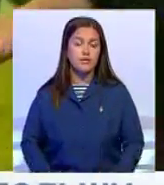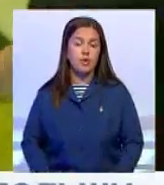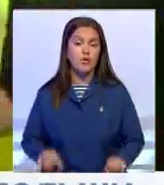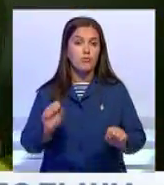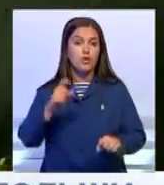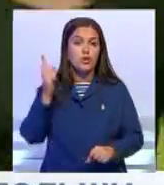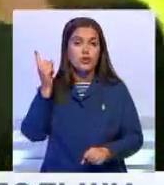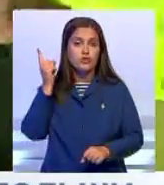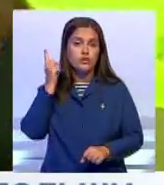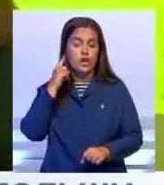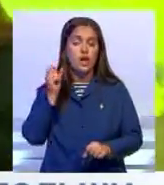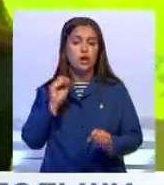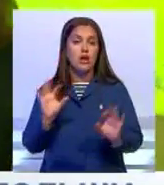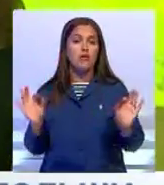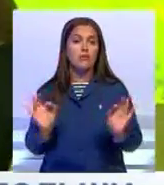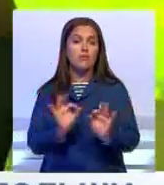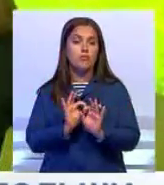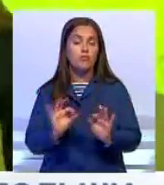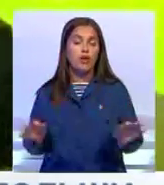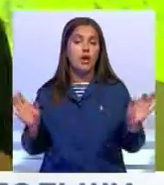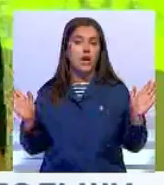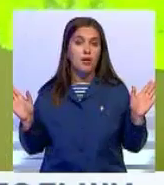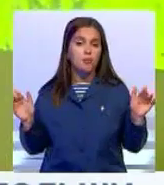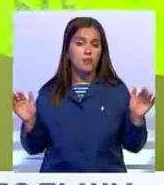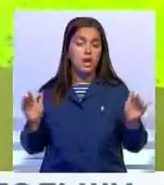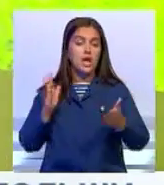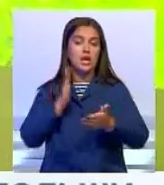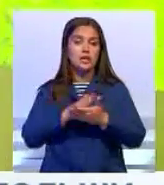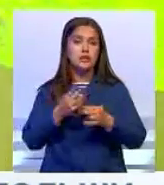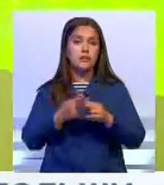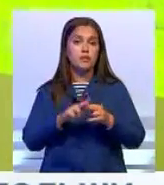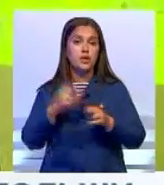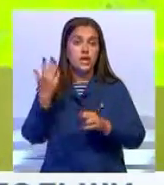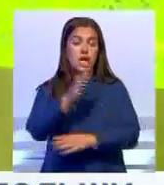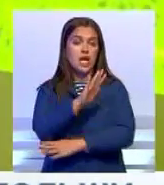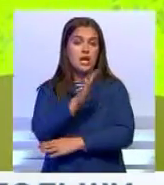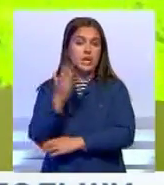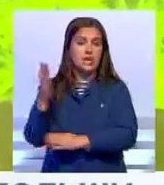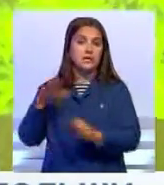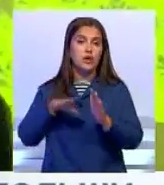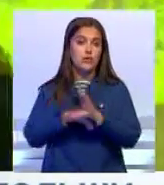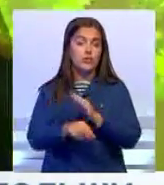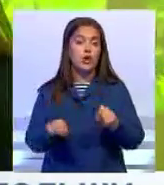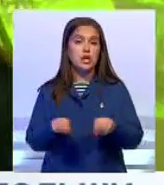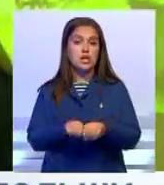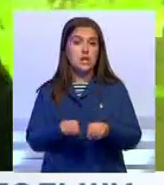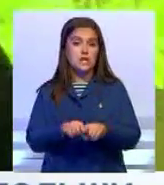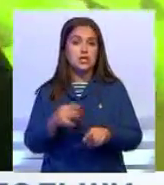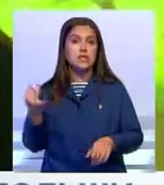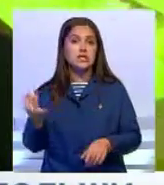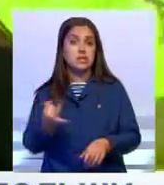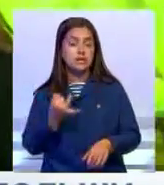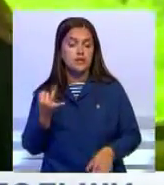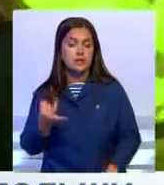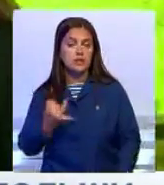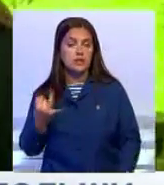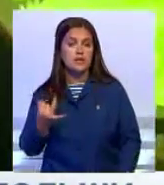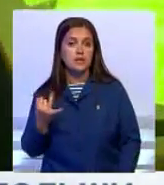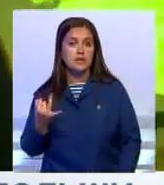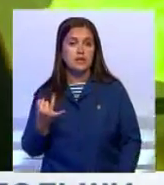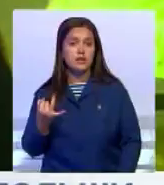можно услышать, как поет соловей. Это один из обитателей польского леса. Также, что еще особенно привлекательно,